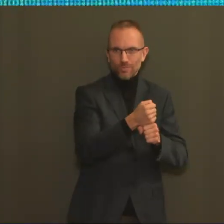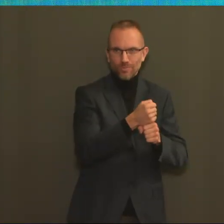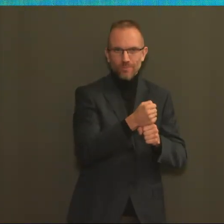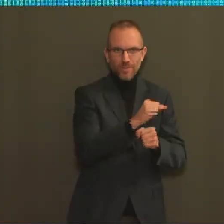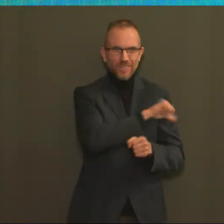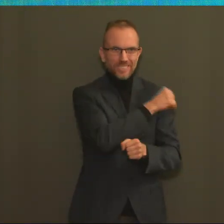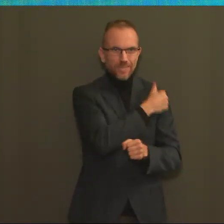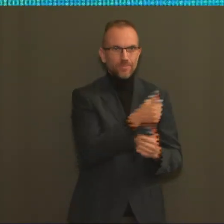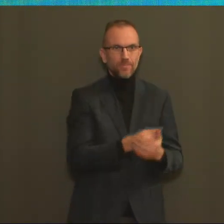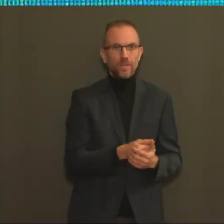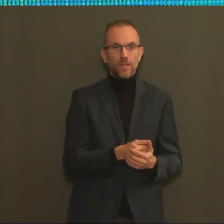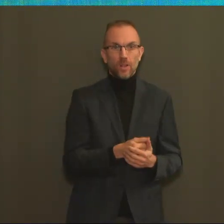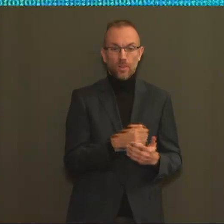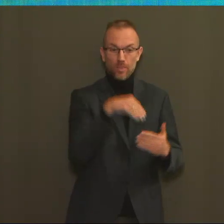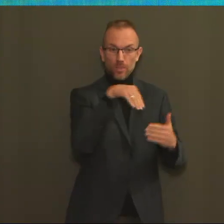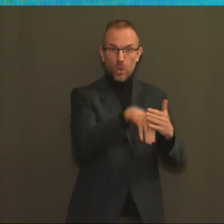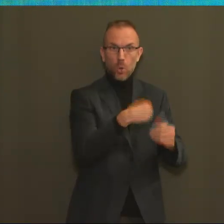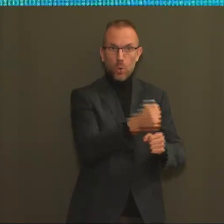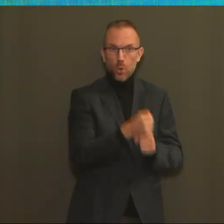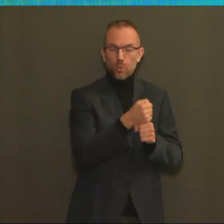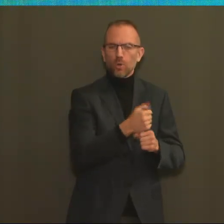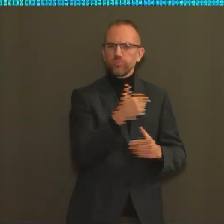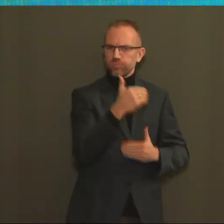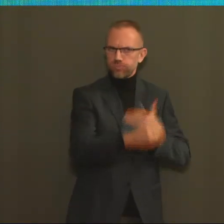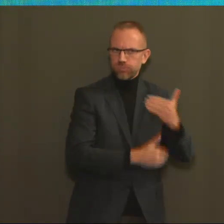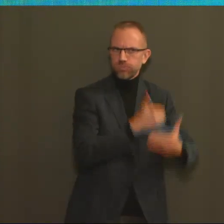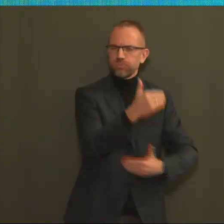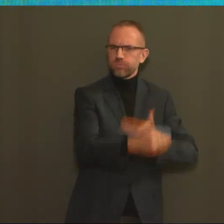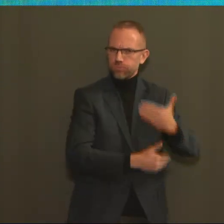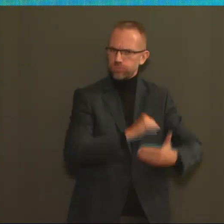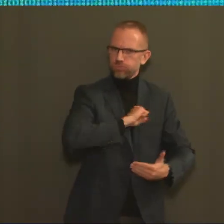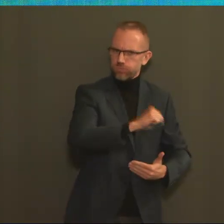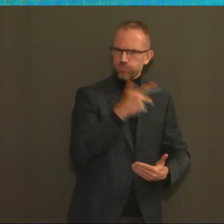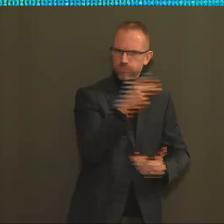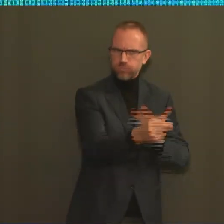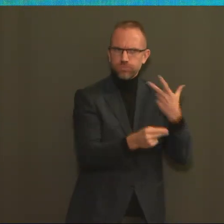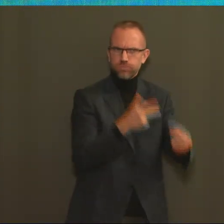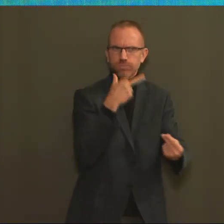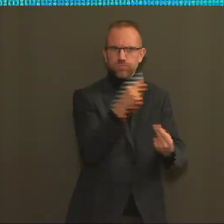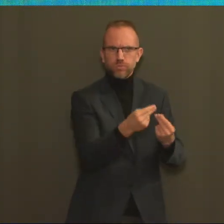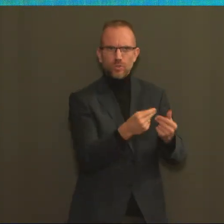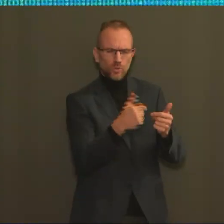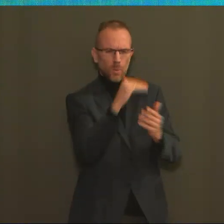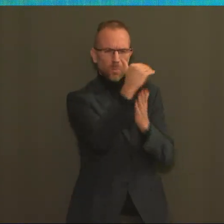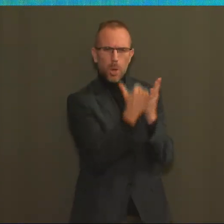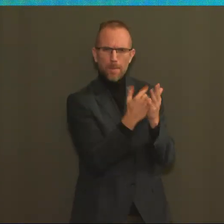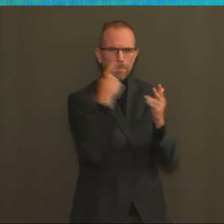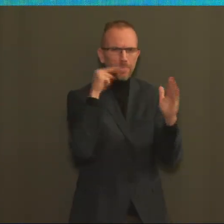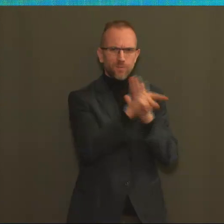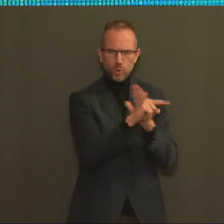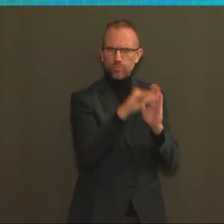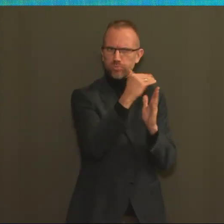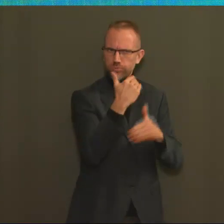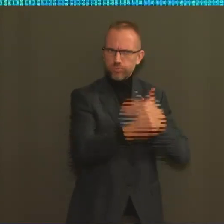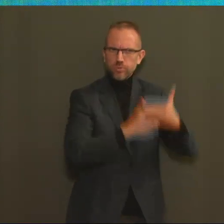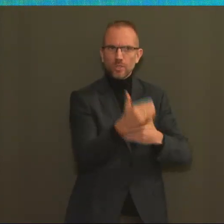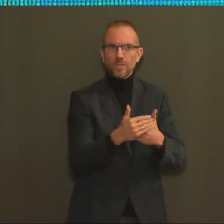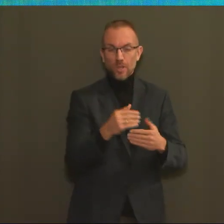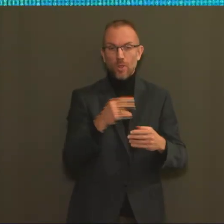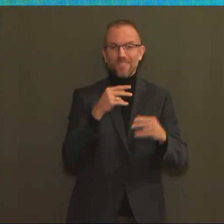repos super sorry sorry las ik kom privé avec le vaccin pfizer heerlen